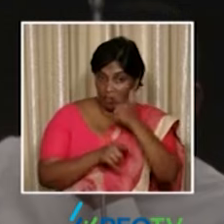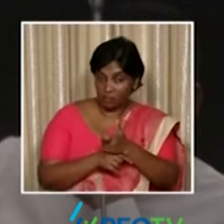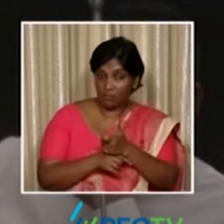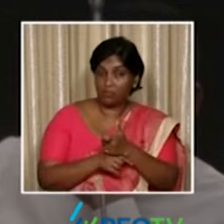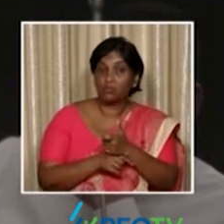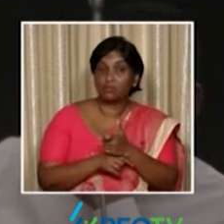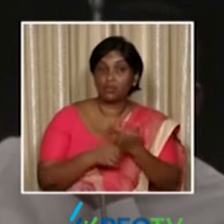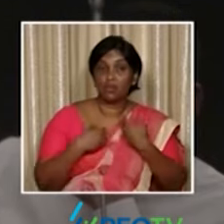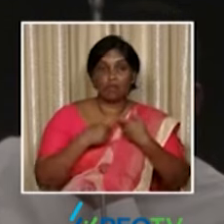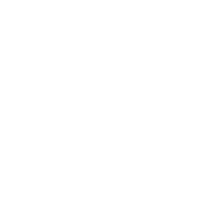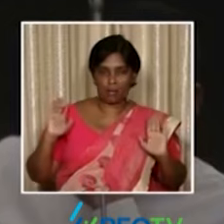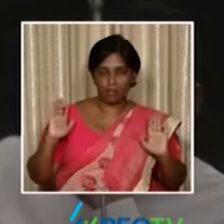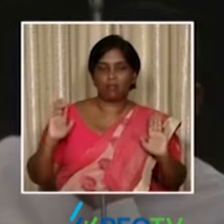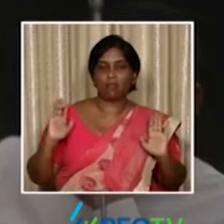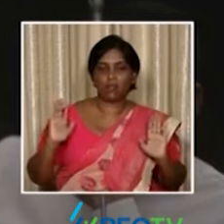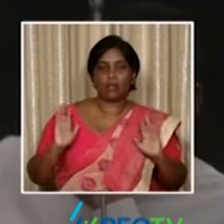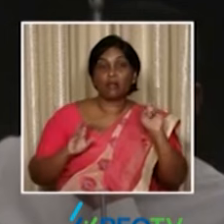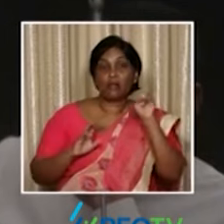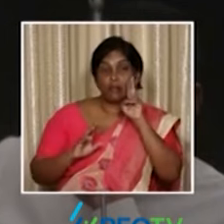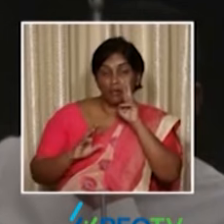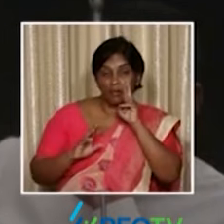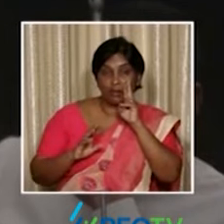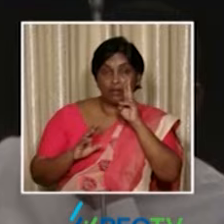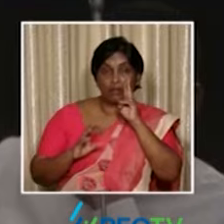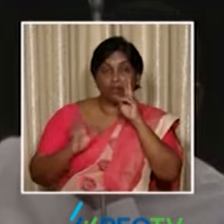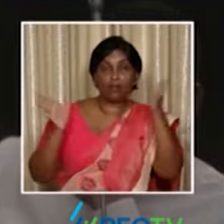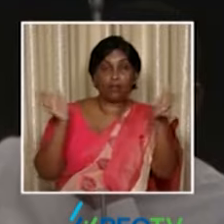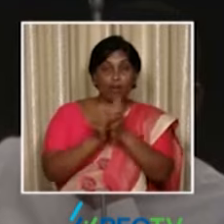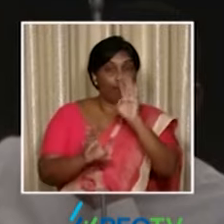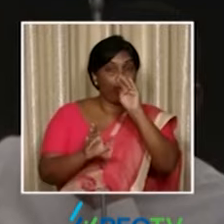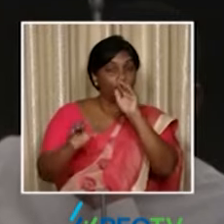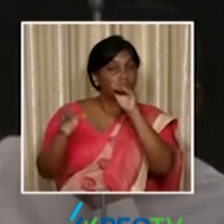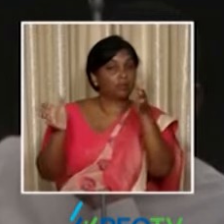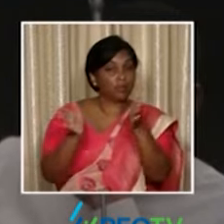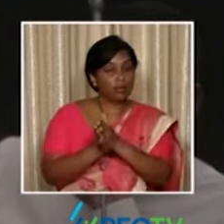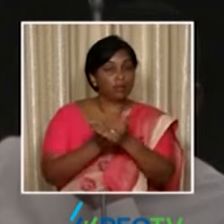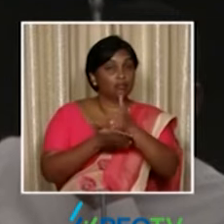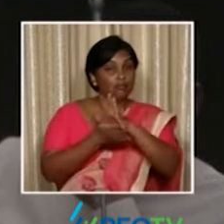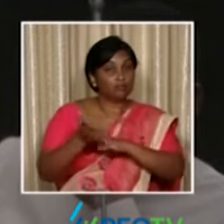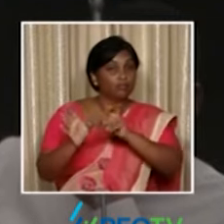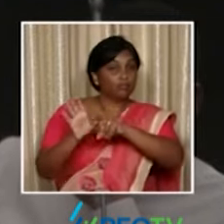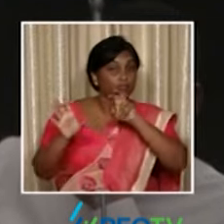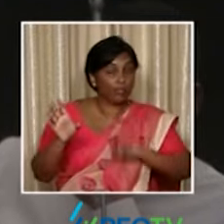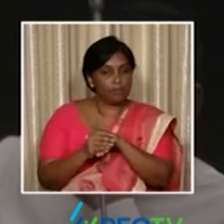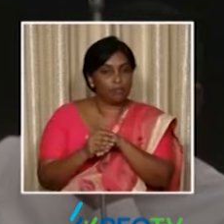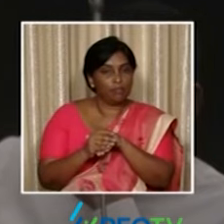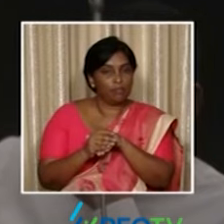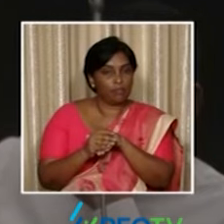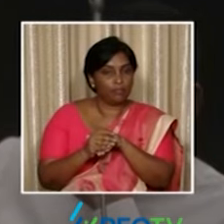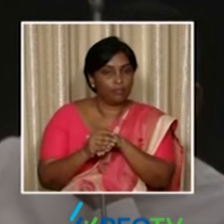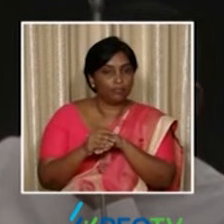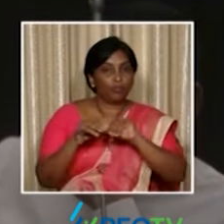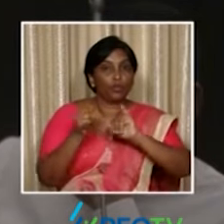දැම්මොත් අපි වගේ කියන්නේ නැහැ කියලා රනිල් වික්‍රමසිංහ මහත්තයා ළඟ අවුරුදු 40ක් ඉඳලා ලියුම් ලියලා අයින් වෙලා ආයතනට වෙලා ඉන්න